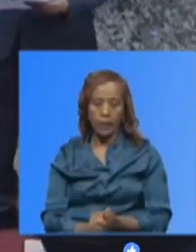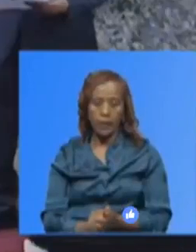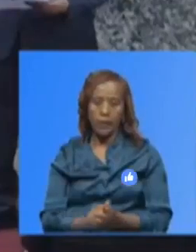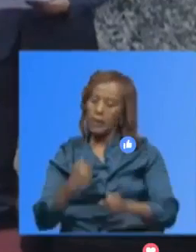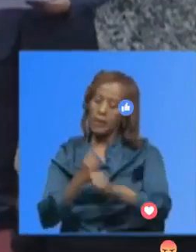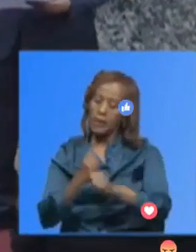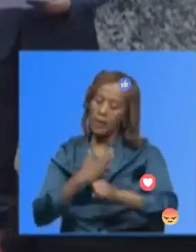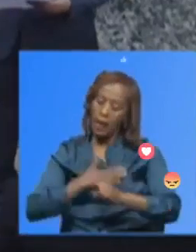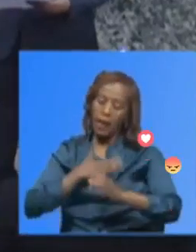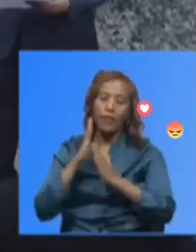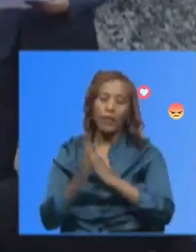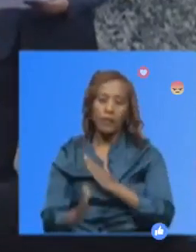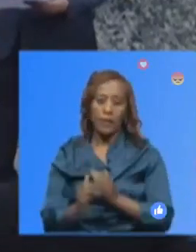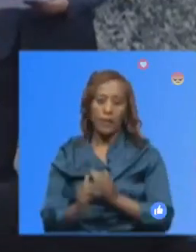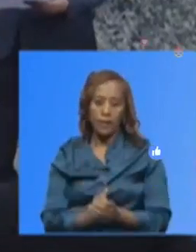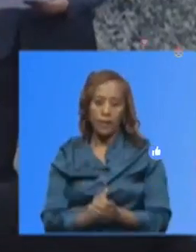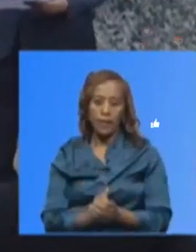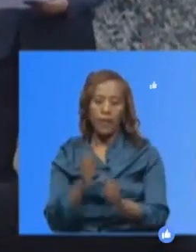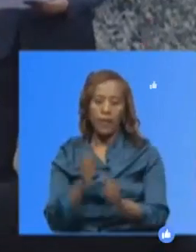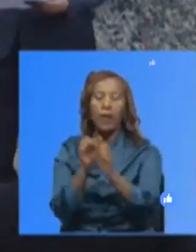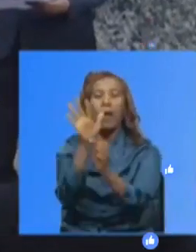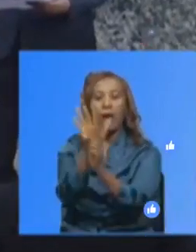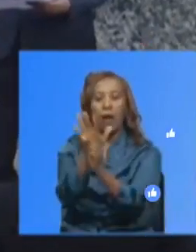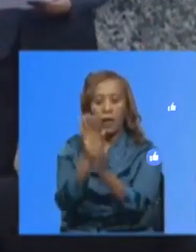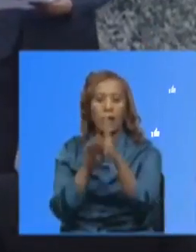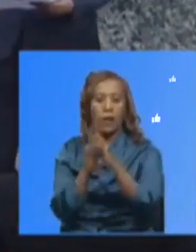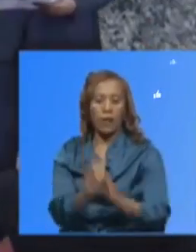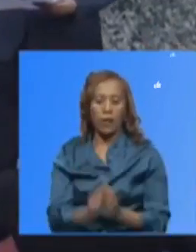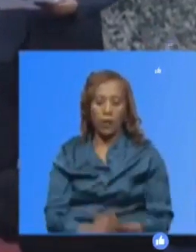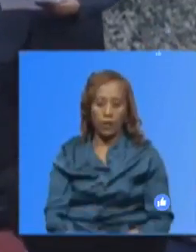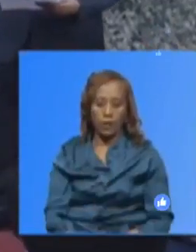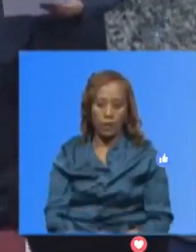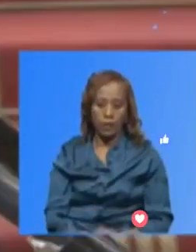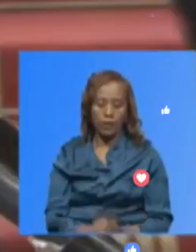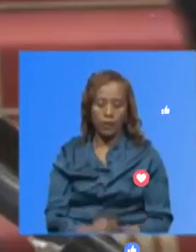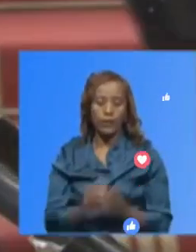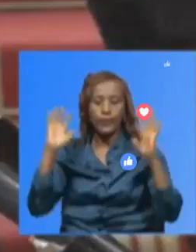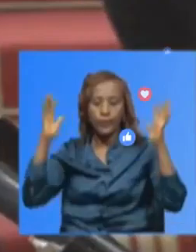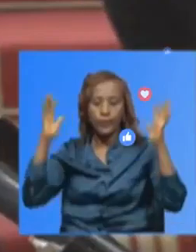ስራዬን ለመፈጸም ቃል እገባለሁ።